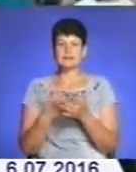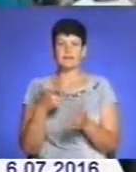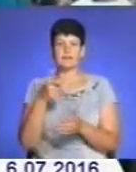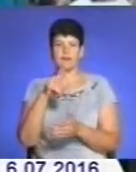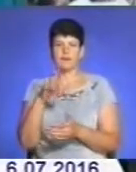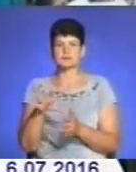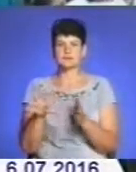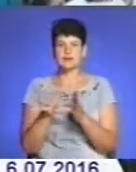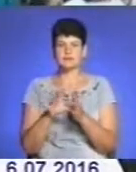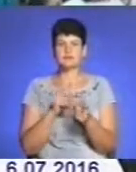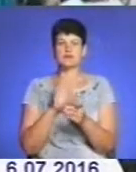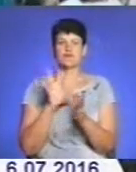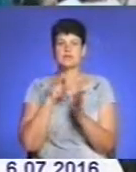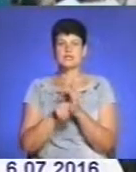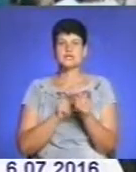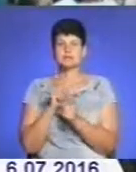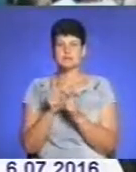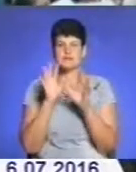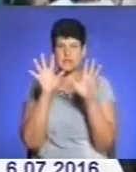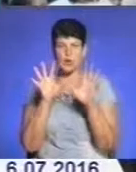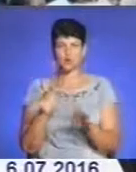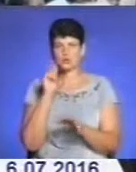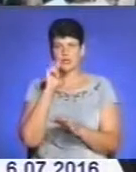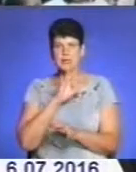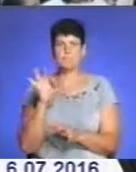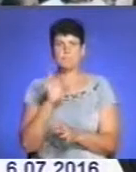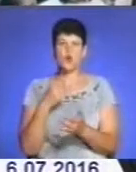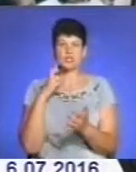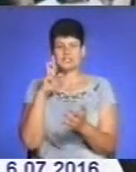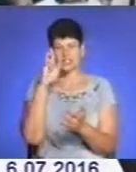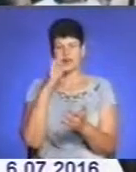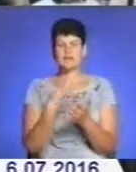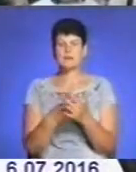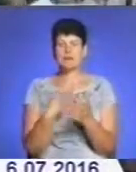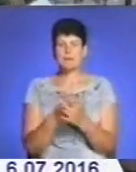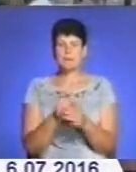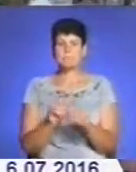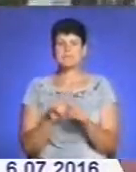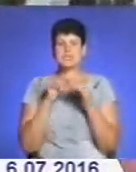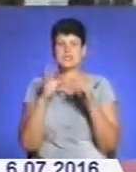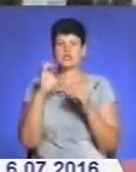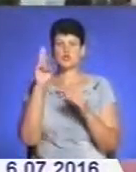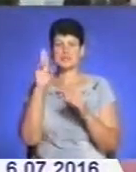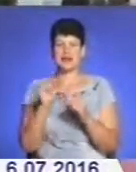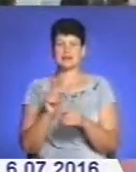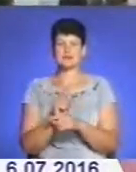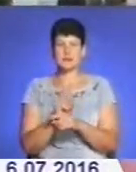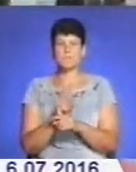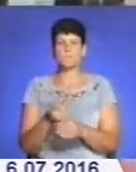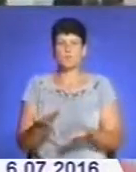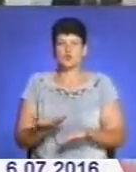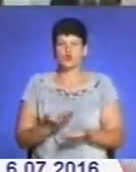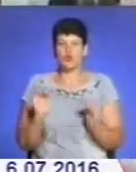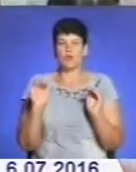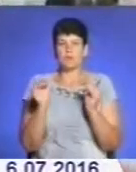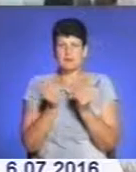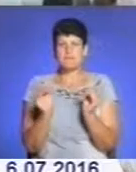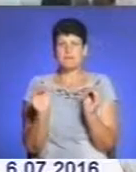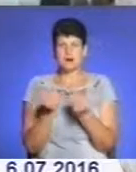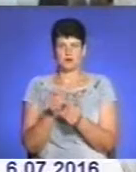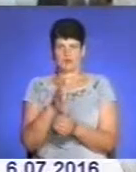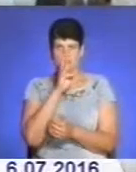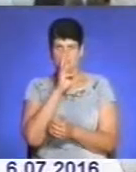електроенергію, внести зміни до закону України про державний бюджет щодо підняття державних соціальних стандартів, прожиткового мінімуму і мінімальної